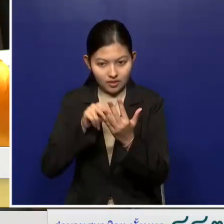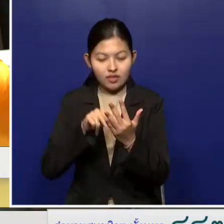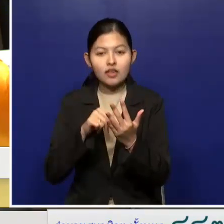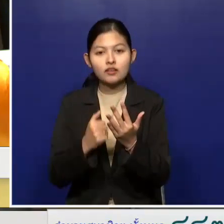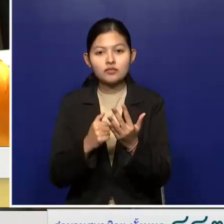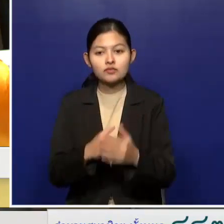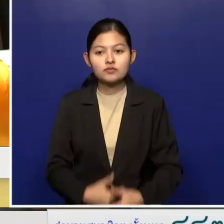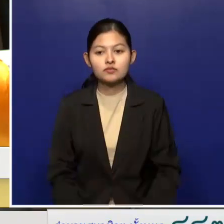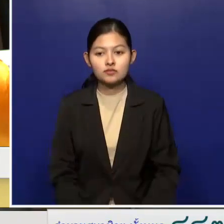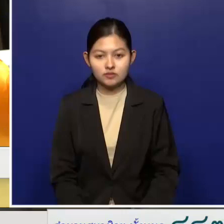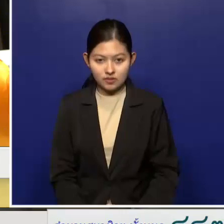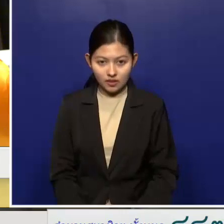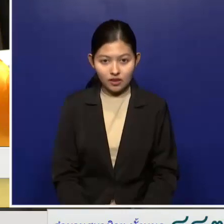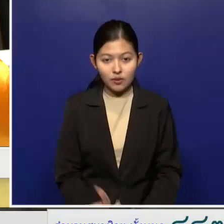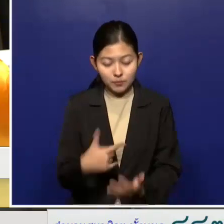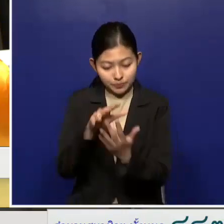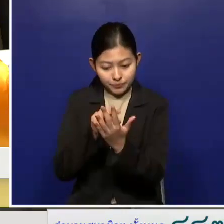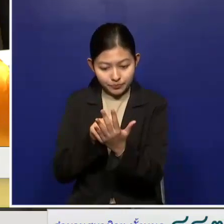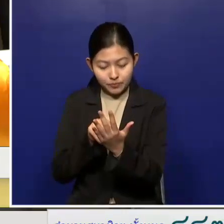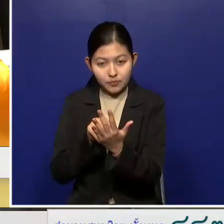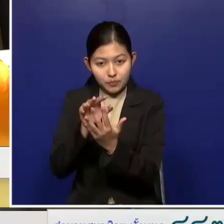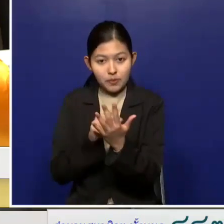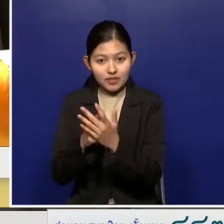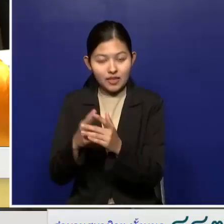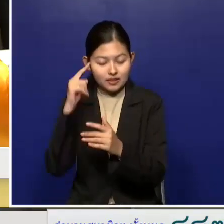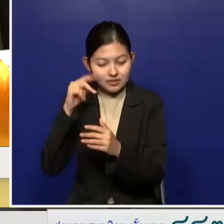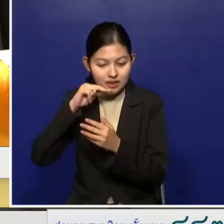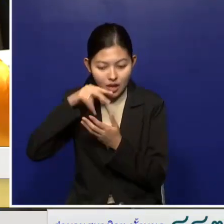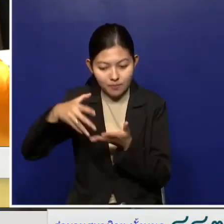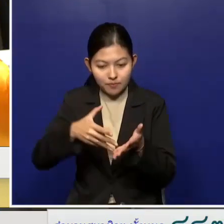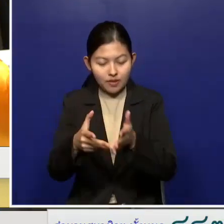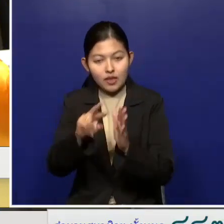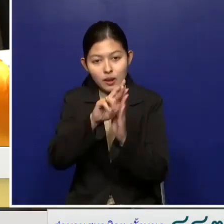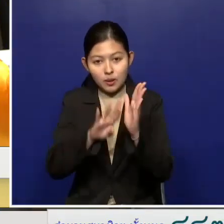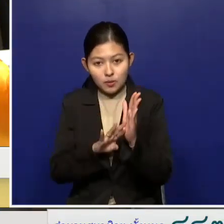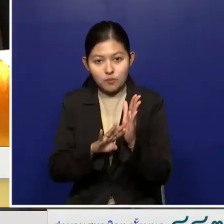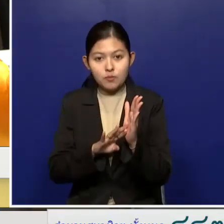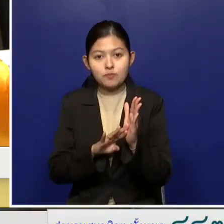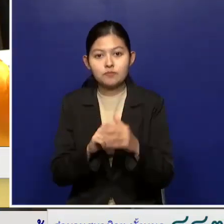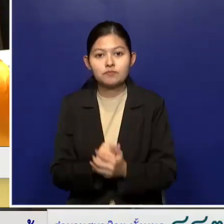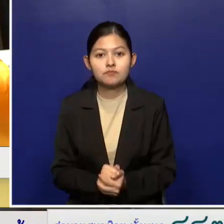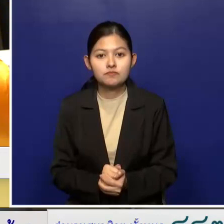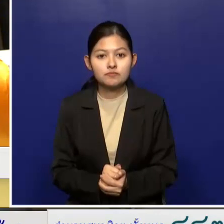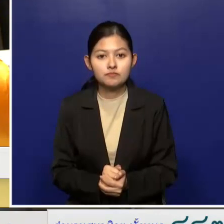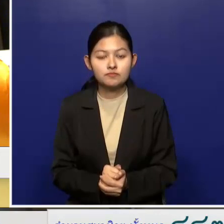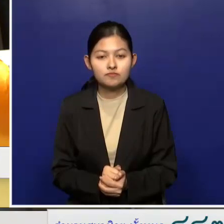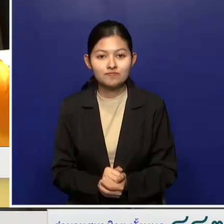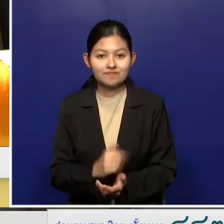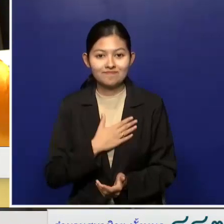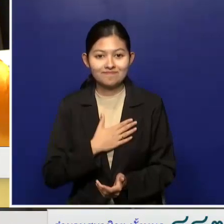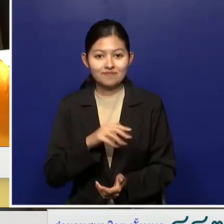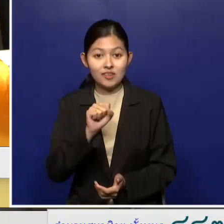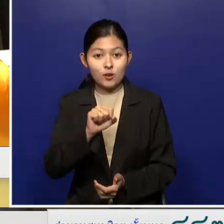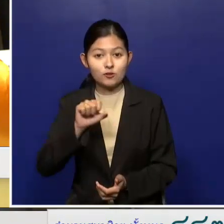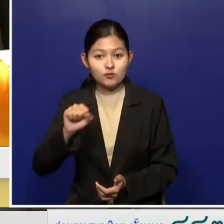วิสามัญนะคะพิจารณาศึกษาแนวทางการบริหารจัดการลุ่มน้ำทั้งระบบค่ะเนื่องจากดิฉันเป็นส.ส.